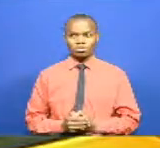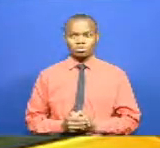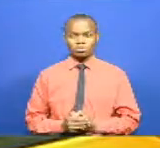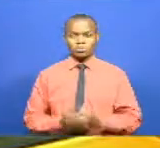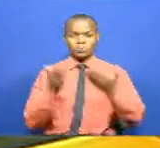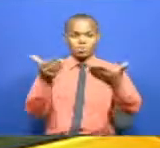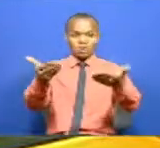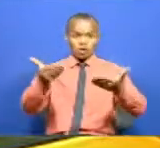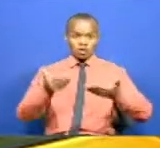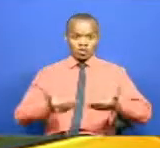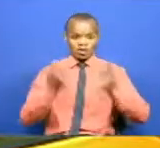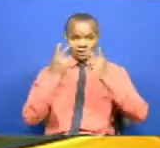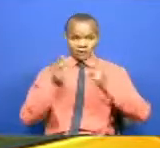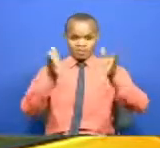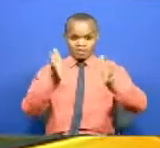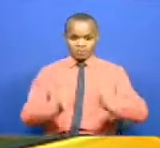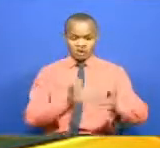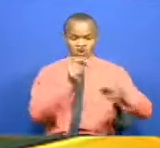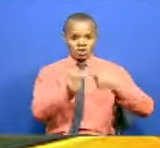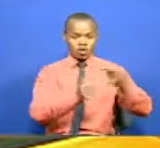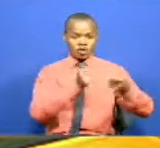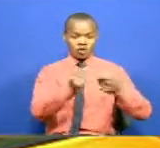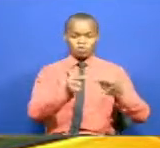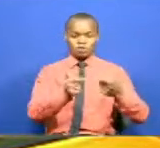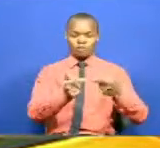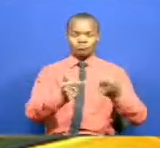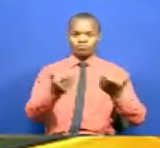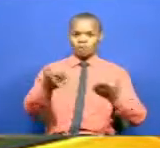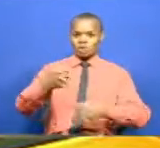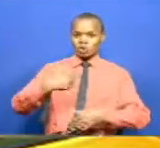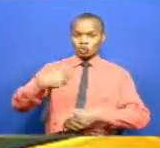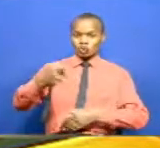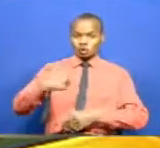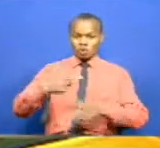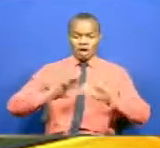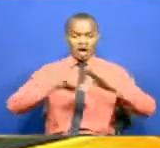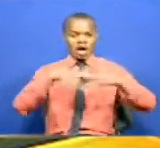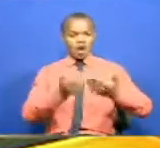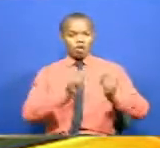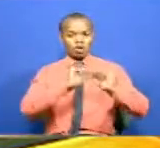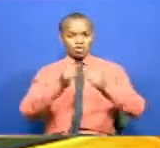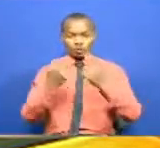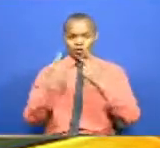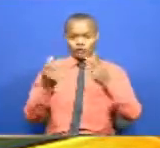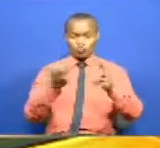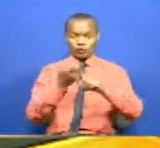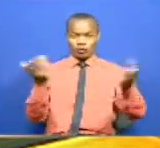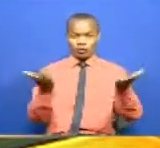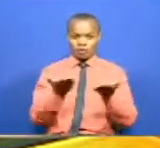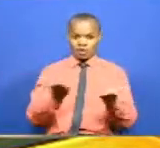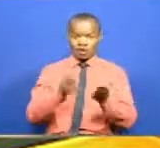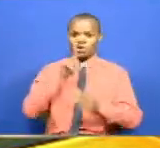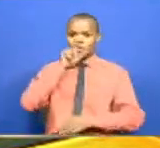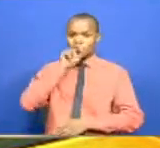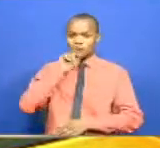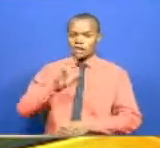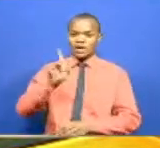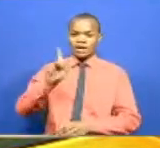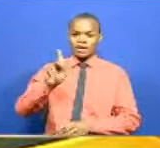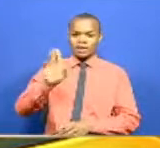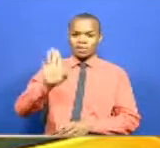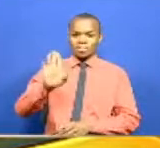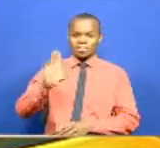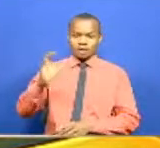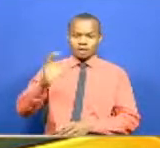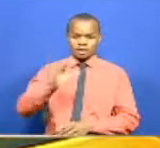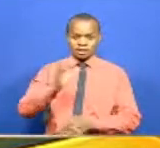Karibu mtazamaji zidi kusema nasi kuhusiana na taarifa hizi kwenye mitandao ya kijamii ukurasa wetu wa Twitter ni at KBC Channel 1 na